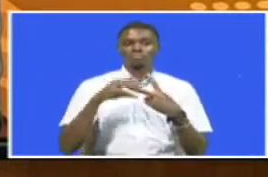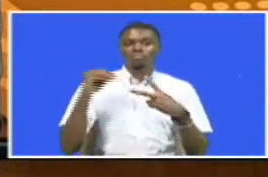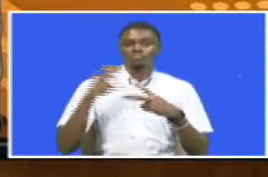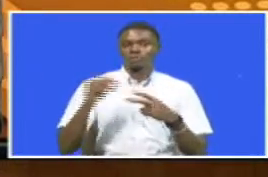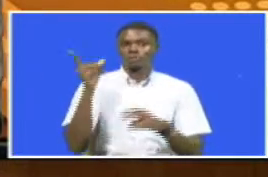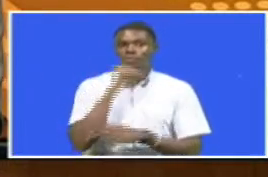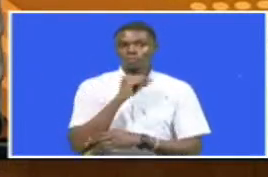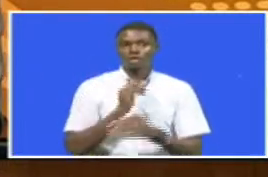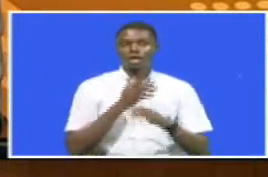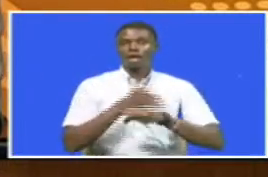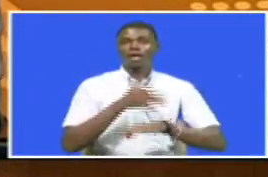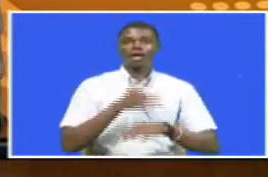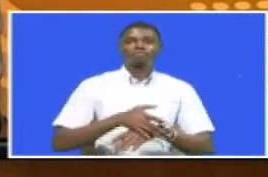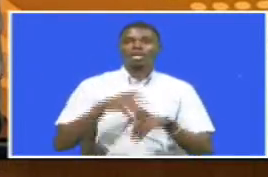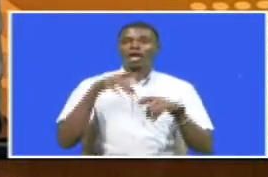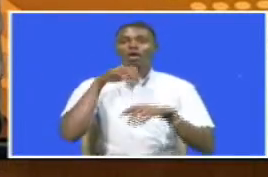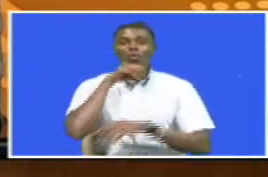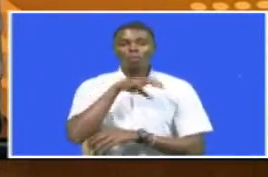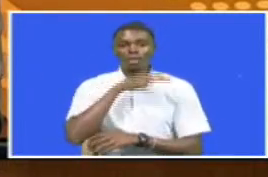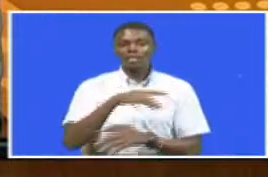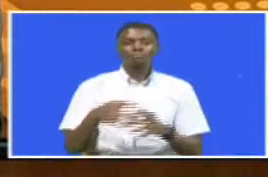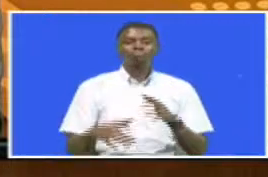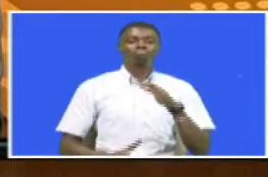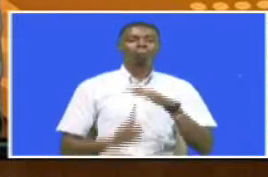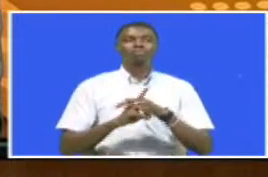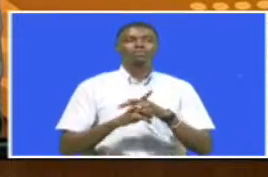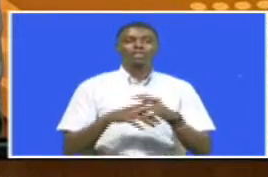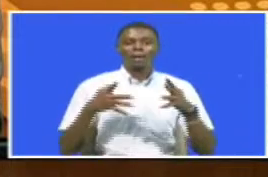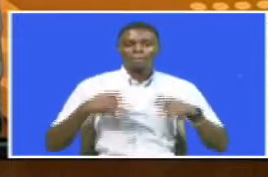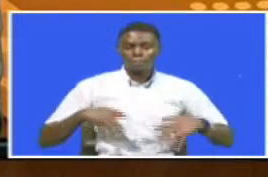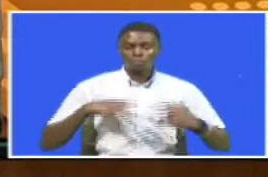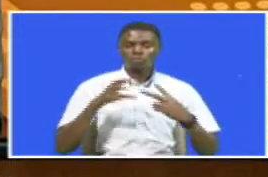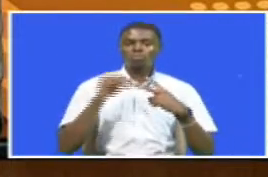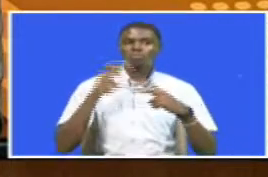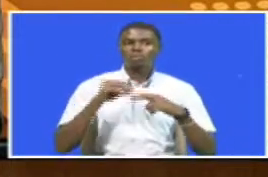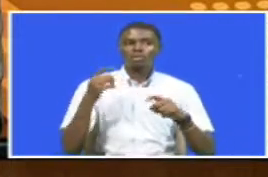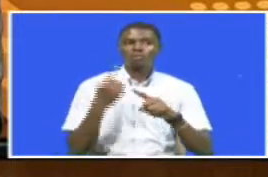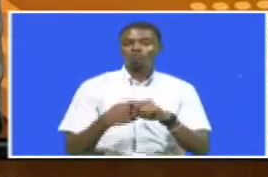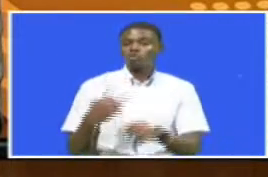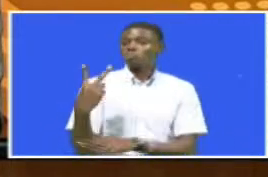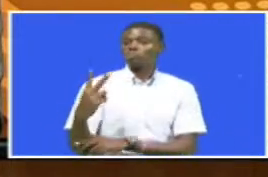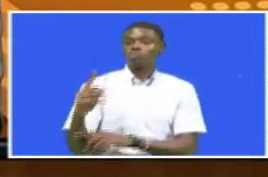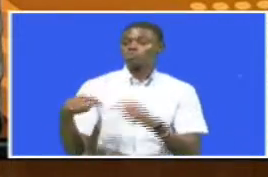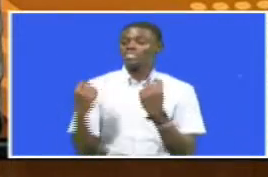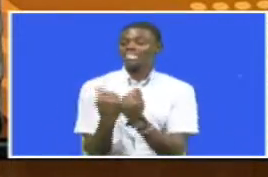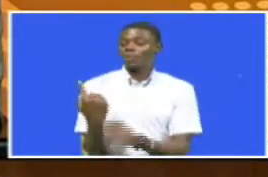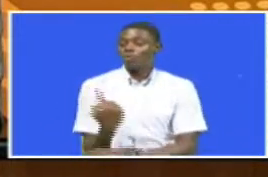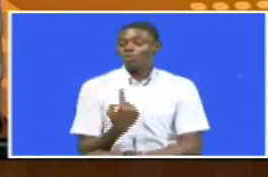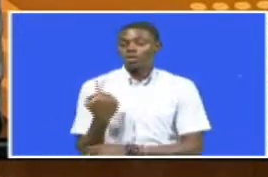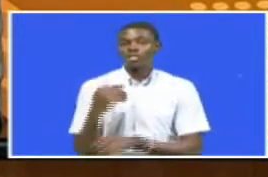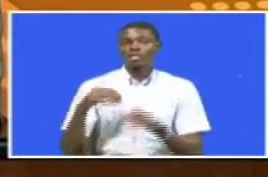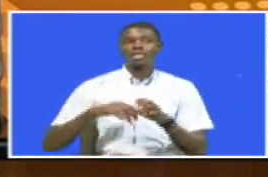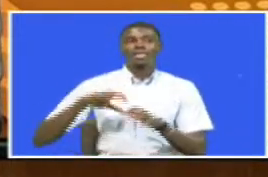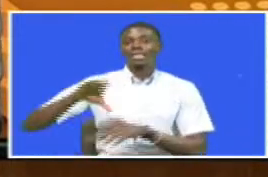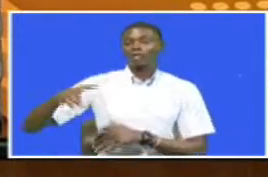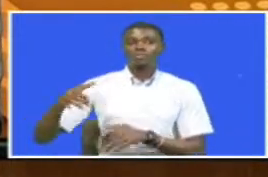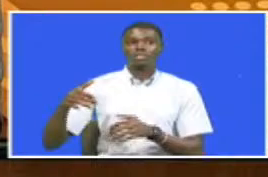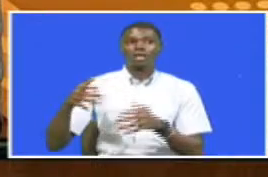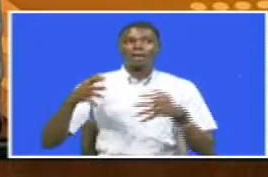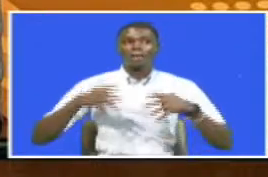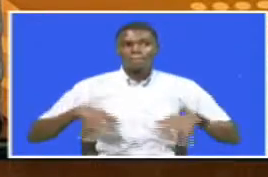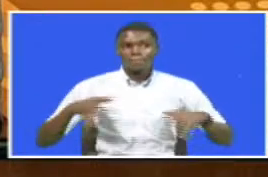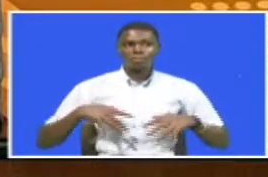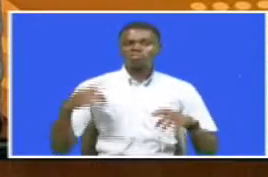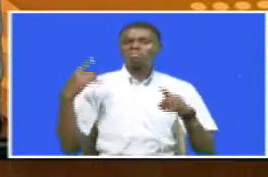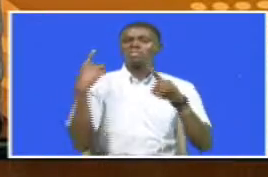baada ya malalamishi kuibuka kuwa walioteuliwa wanatoka jamii mbili pekee katika kaunti ambayo inaishi